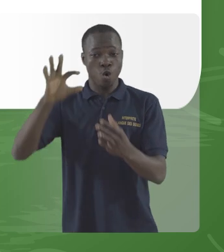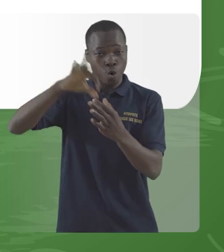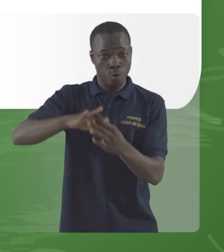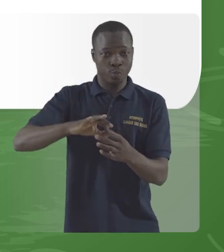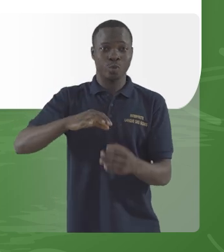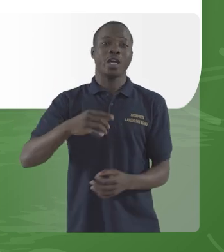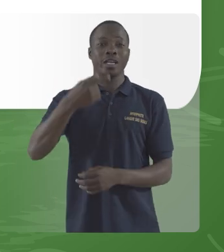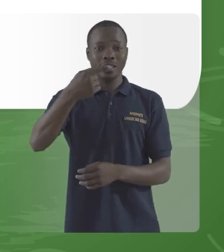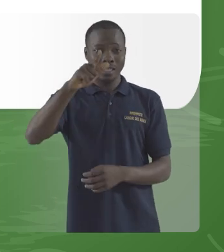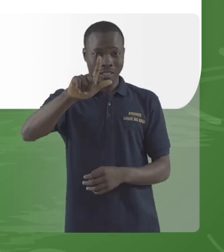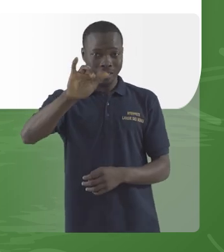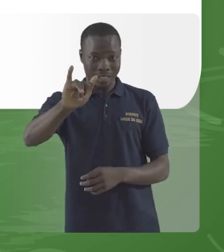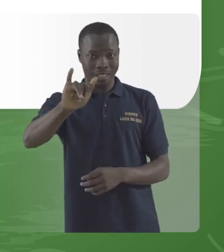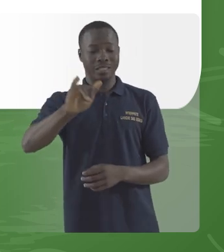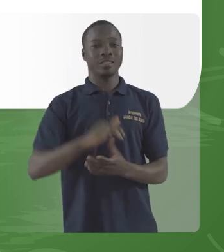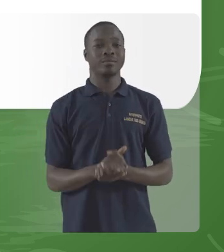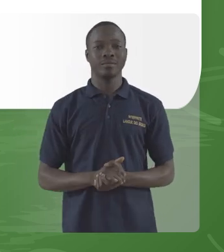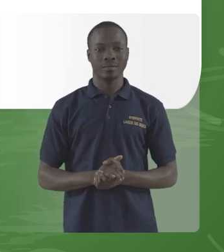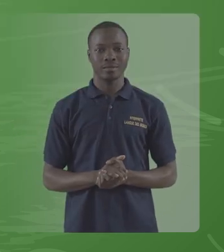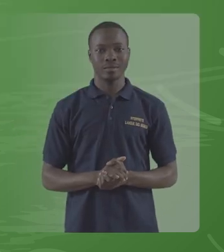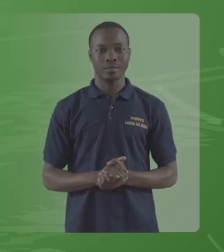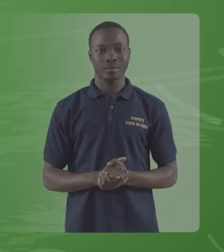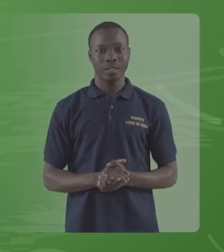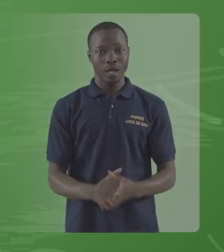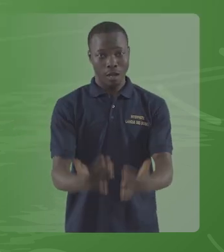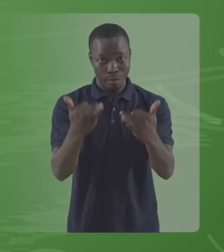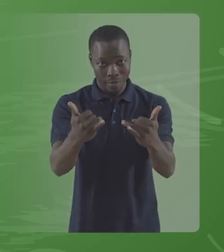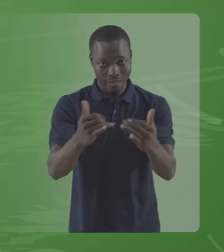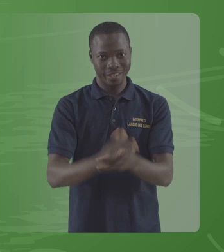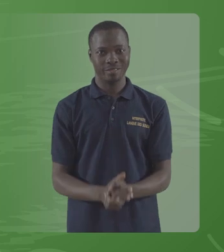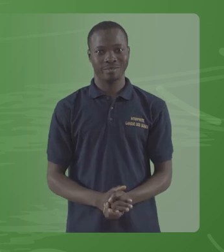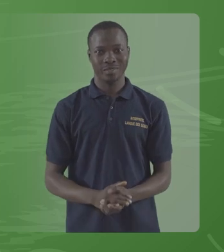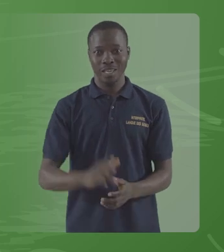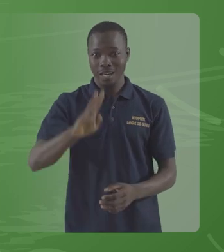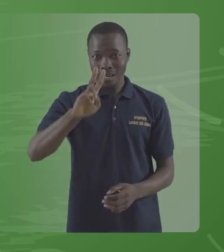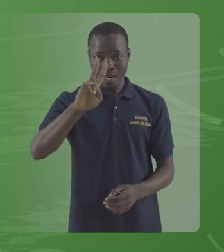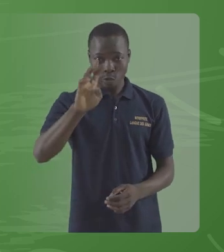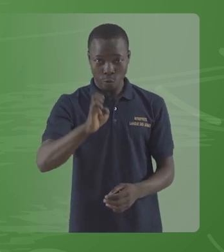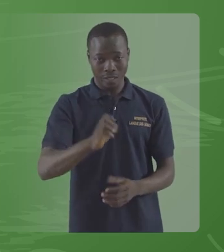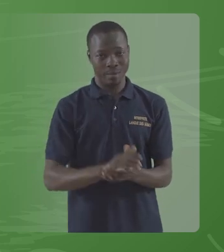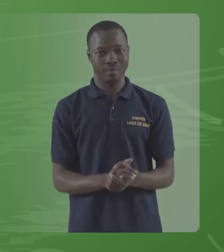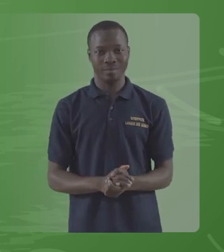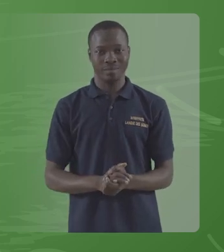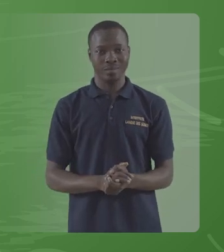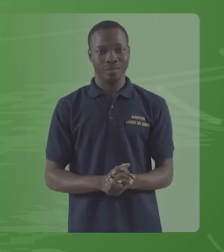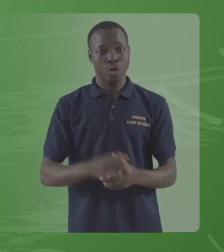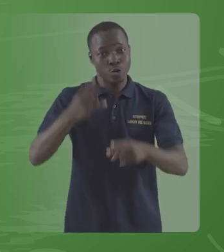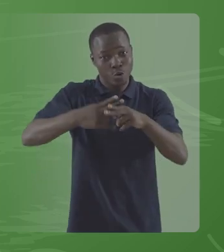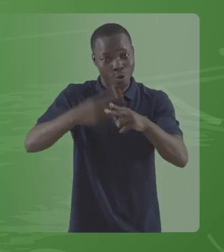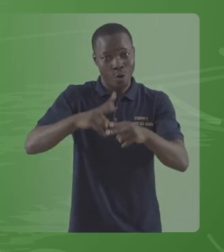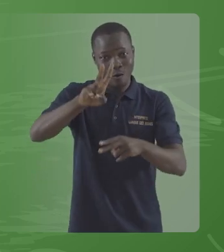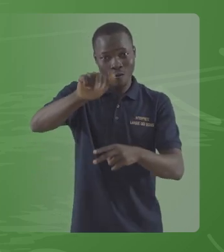GGC code pour la glycine. Nous passons à la deuxième hormone,